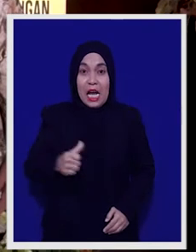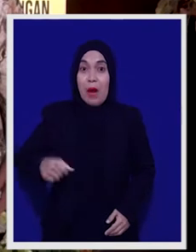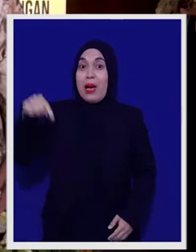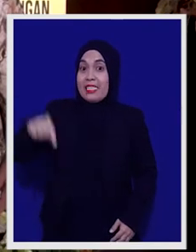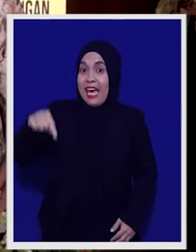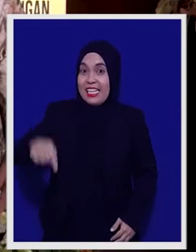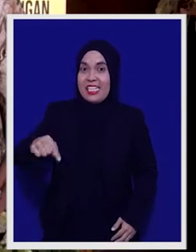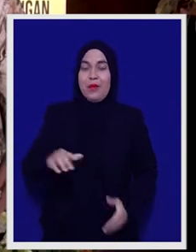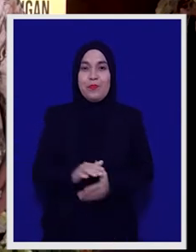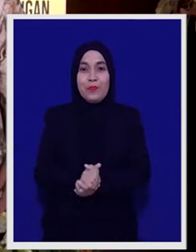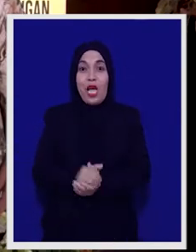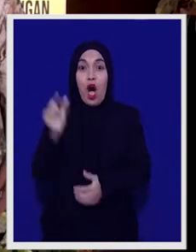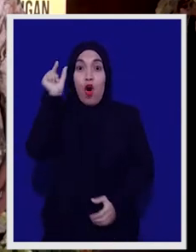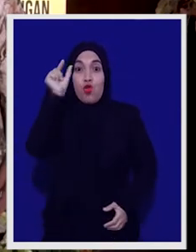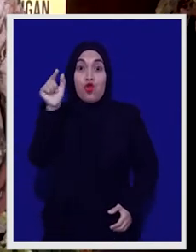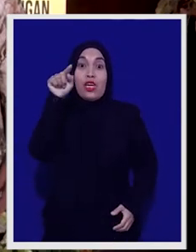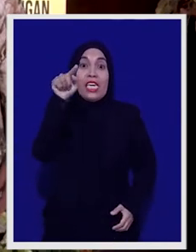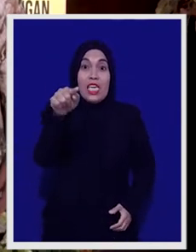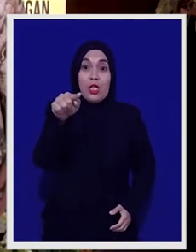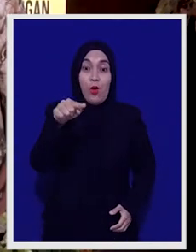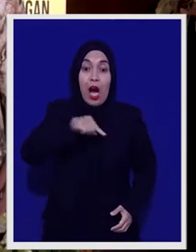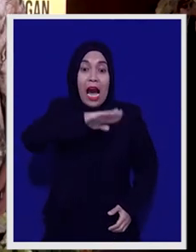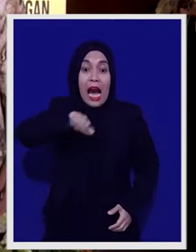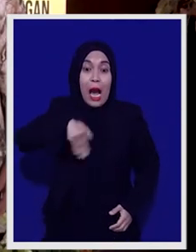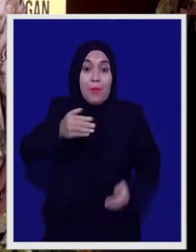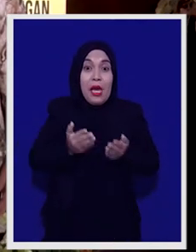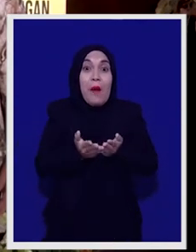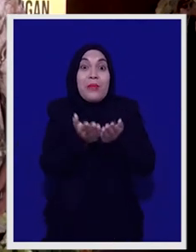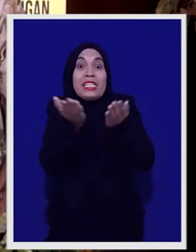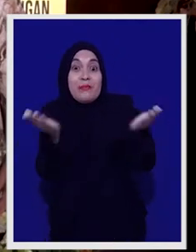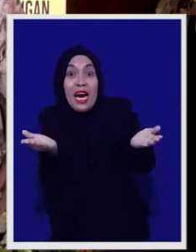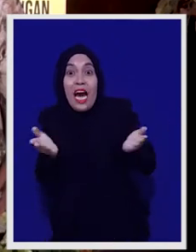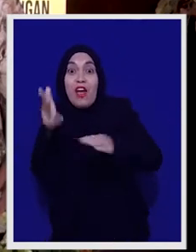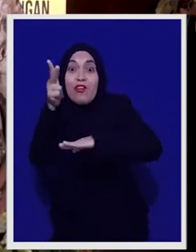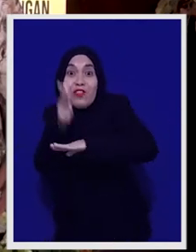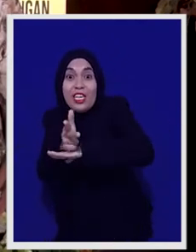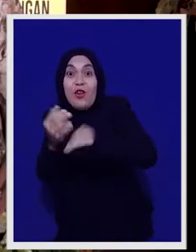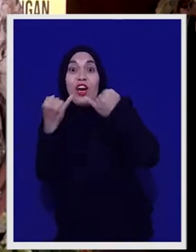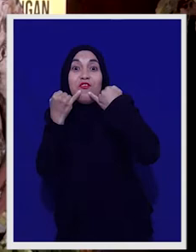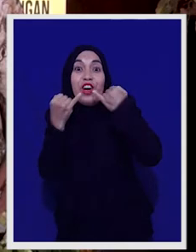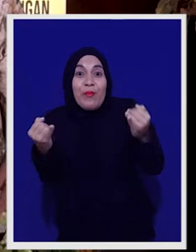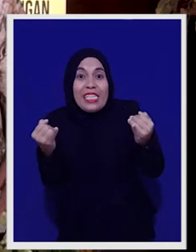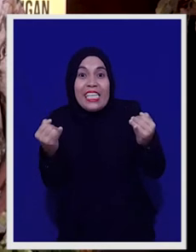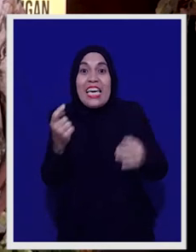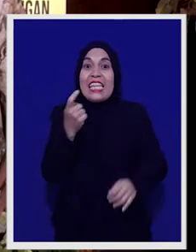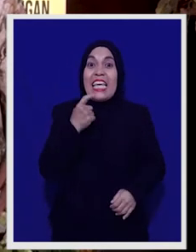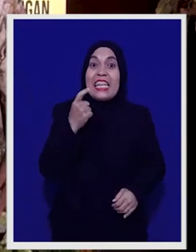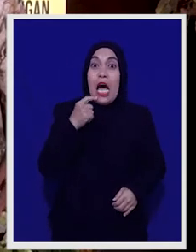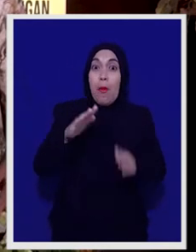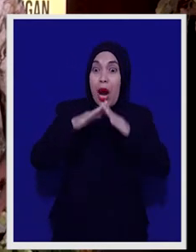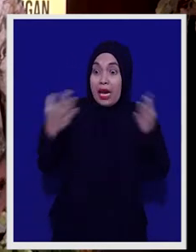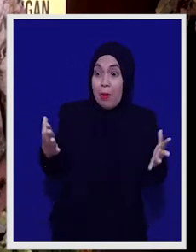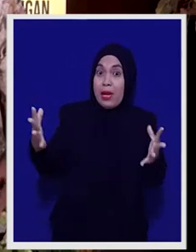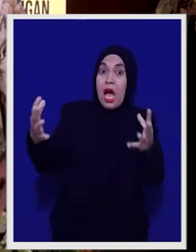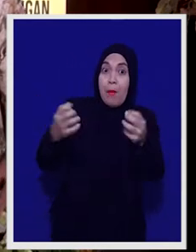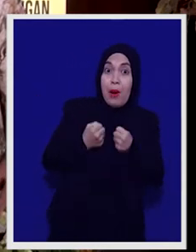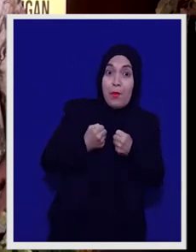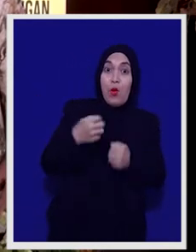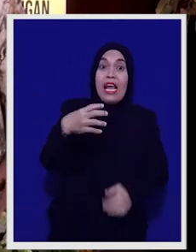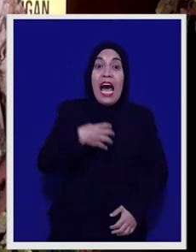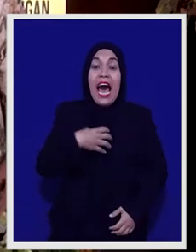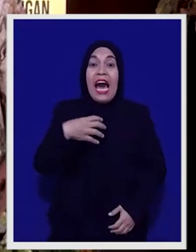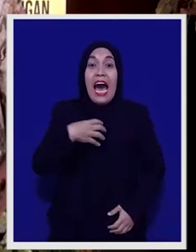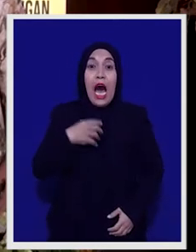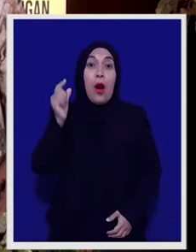ini. Untuk itu, kami persembahkan video informasi tentang bagaimana